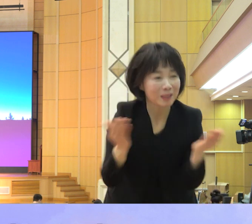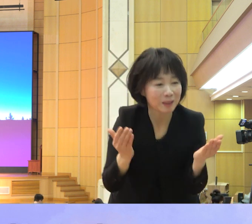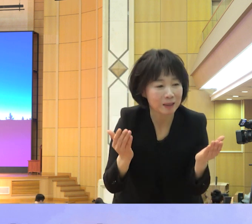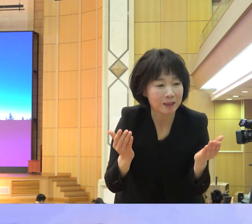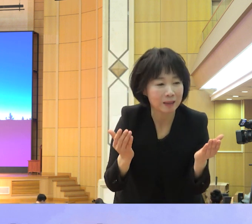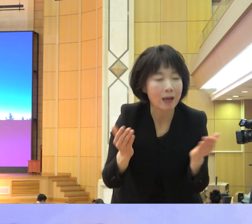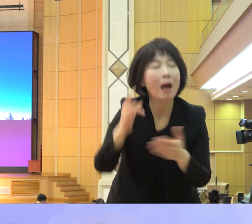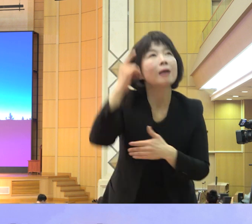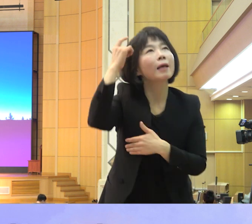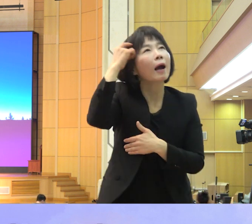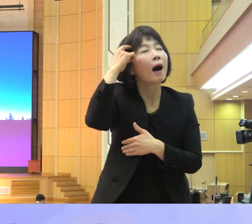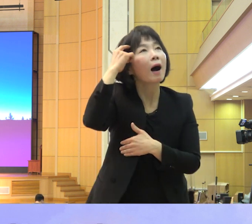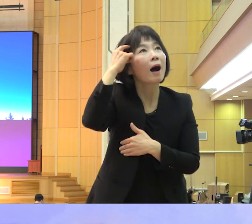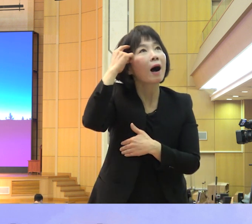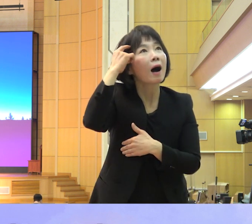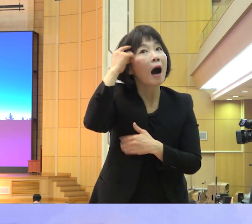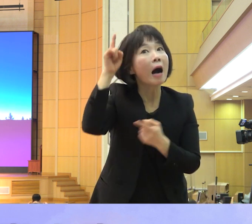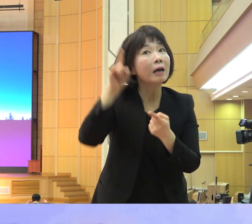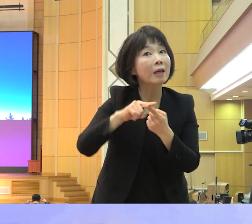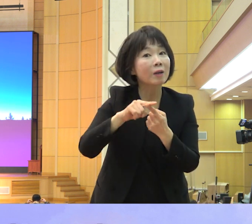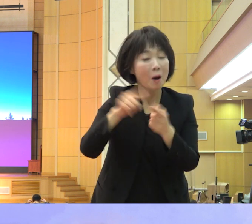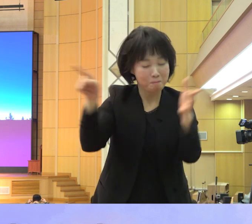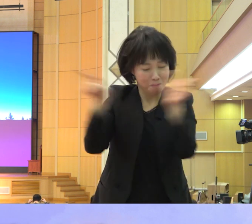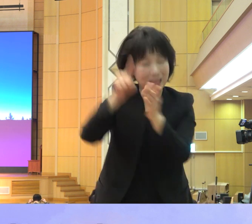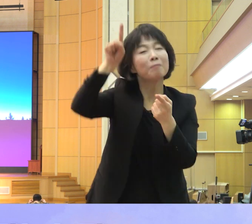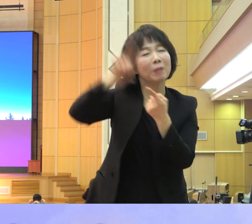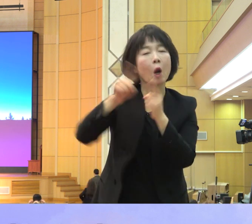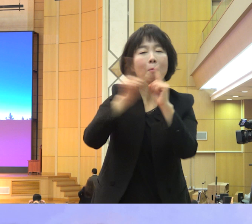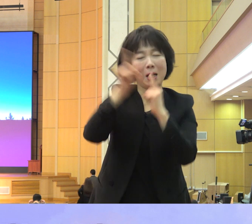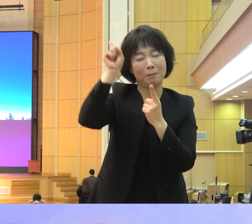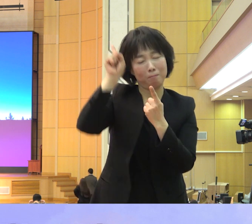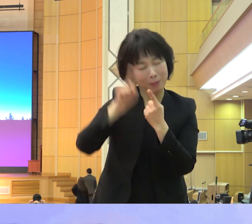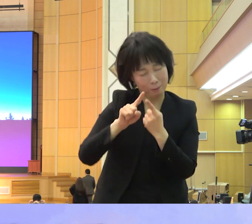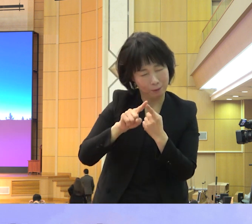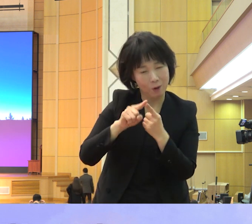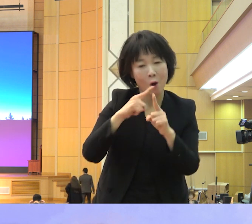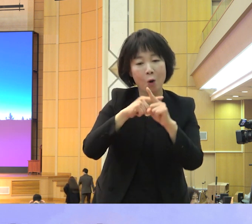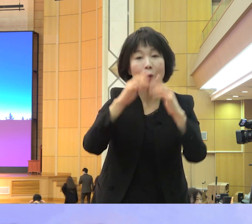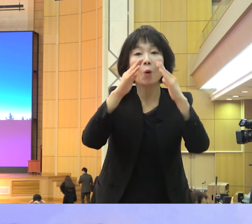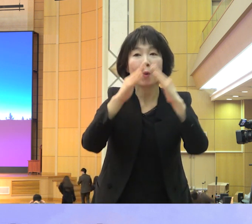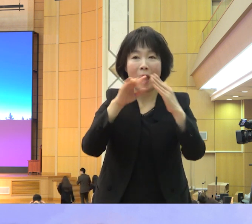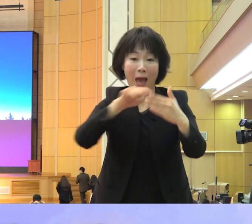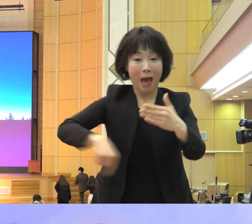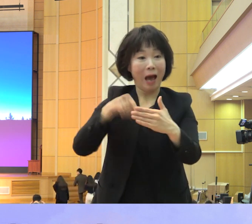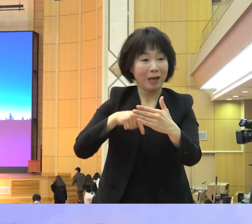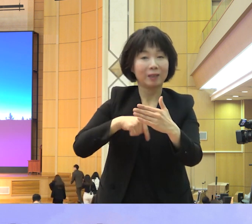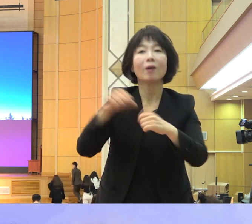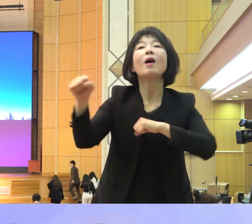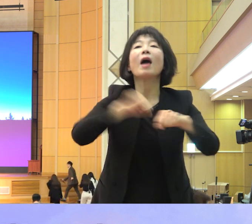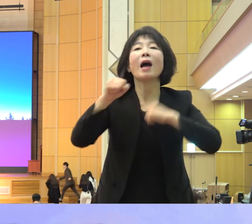구하든지 생각하는 것대로, 믿은 대로, 말씀대로 교회 안에서